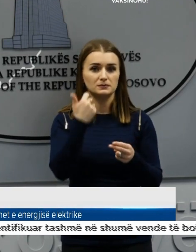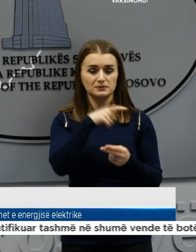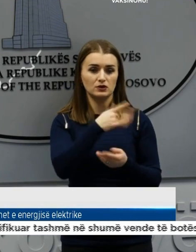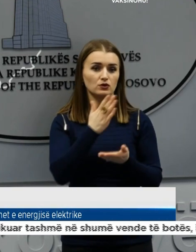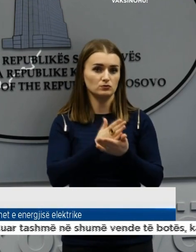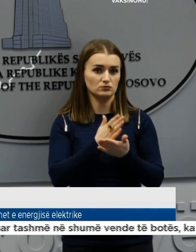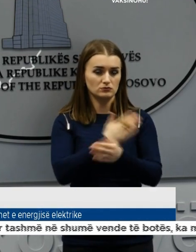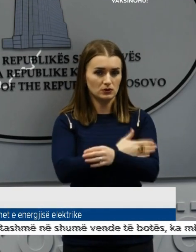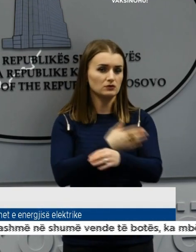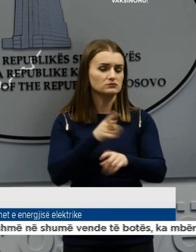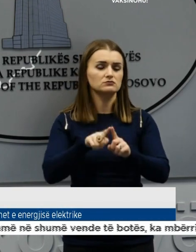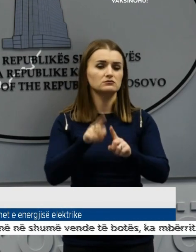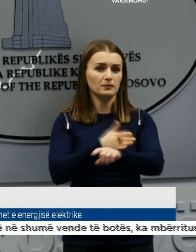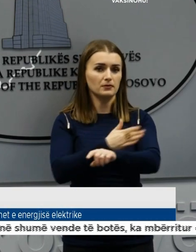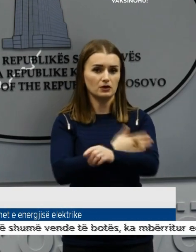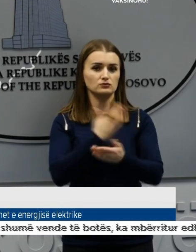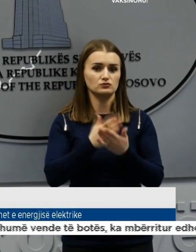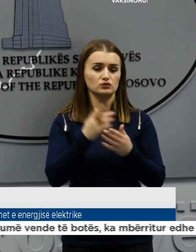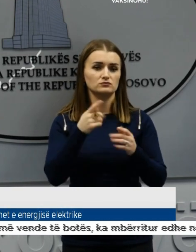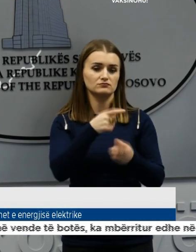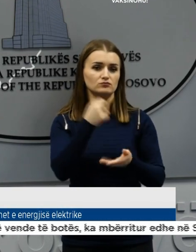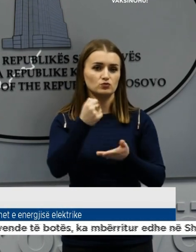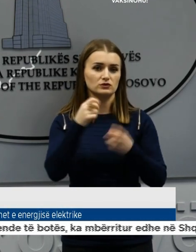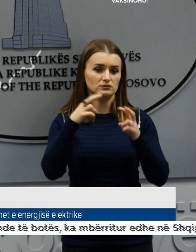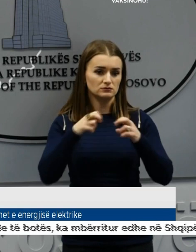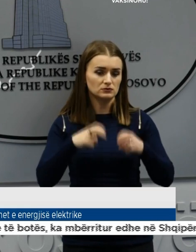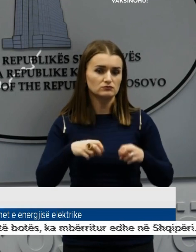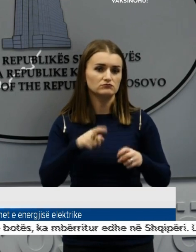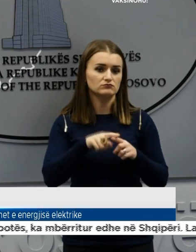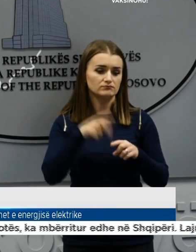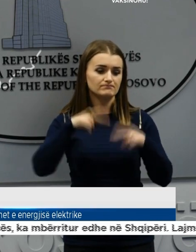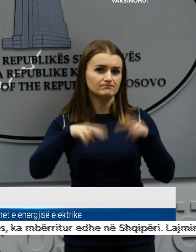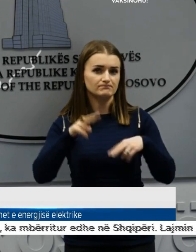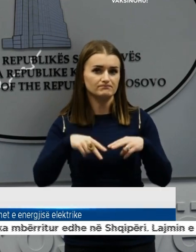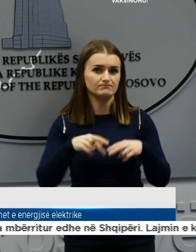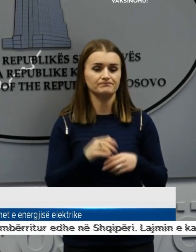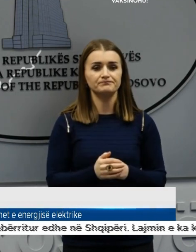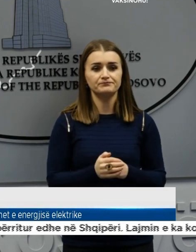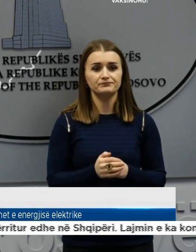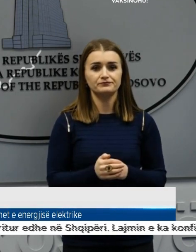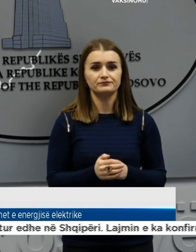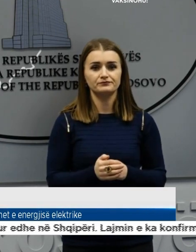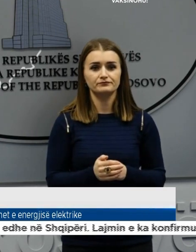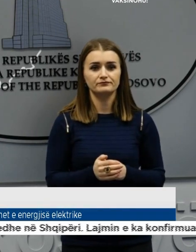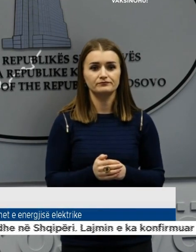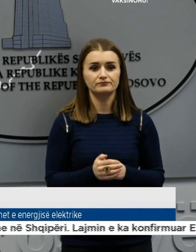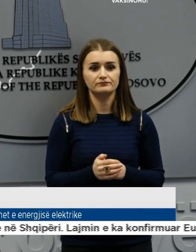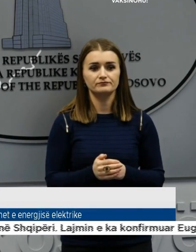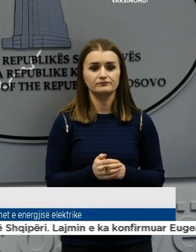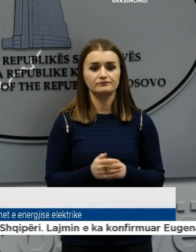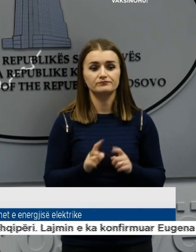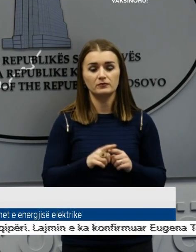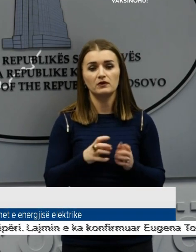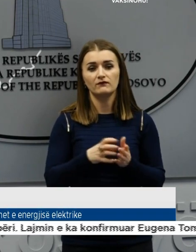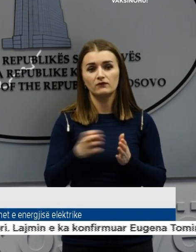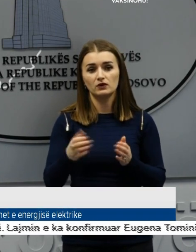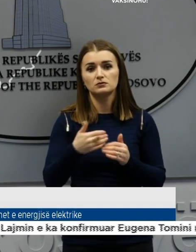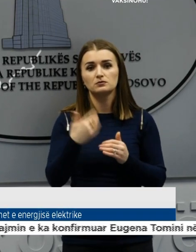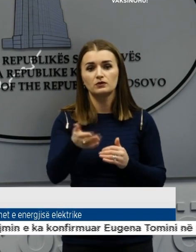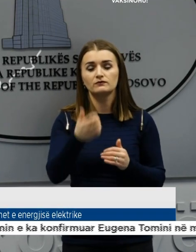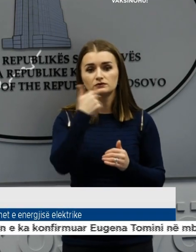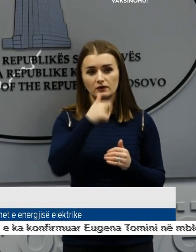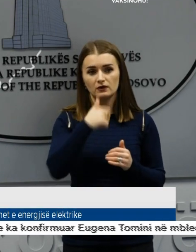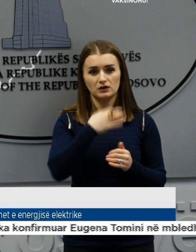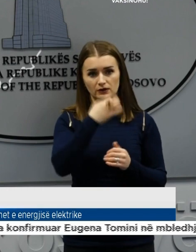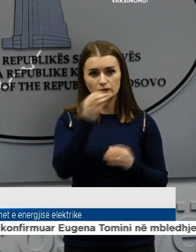të buxhetit para disa muajsh. Ne do t'ju mbajmë të informuar rreth hapave të radhës, gjithashtu